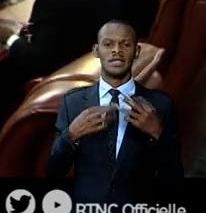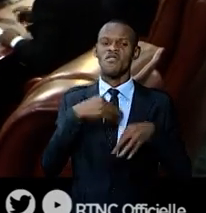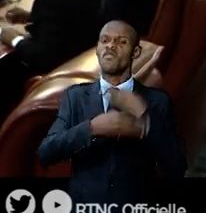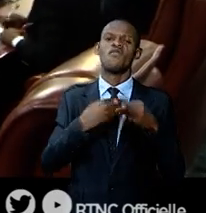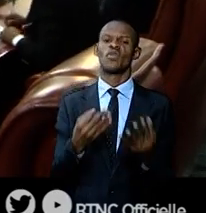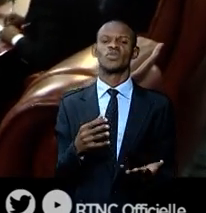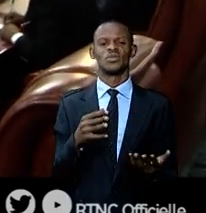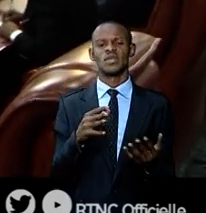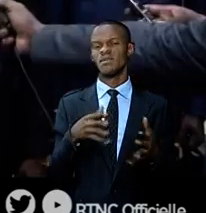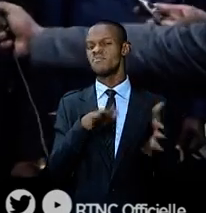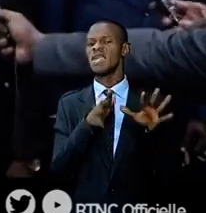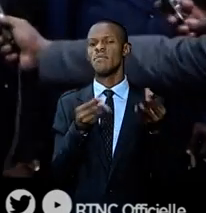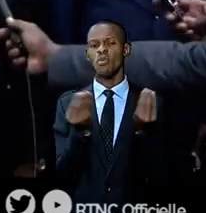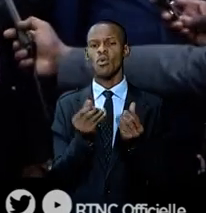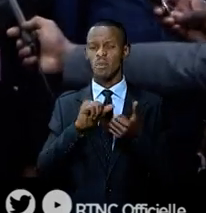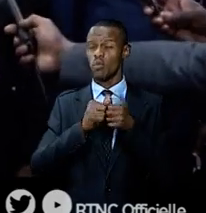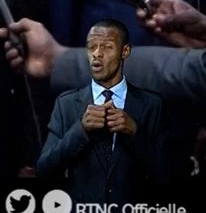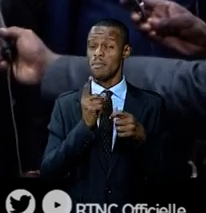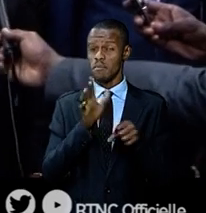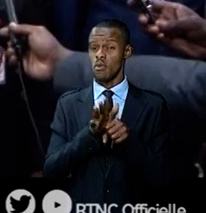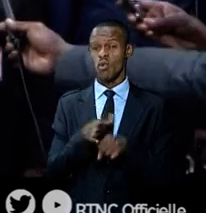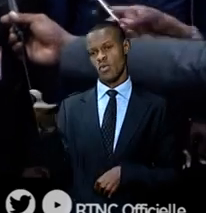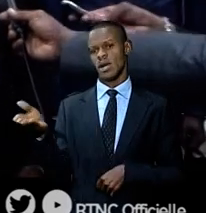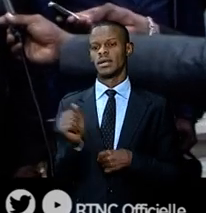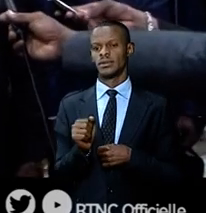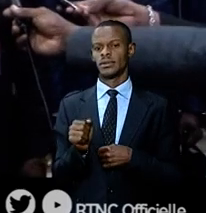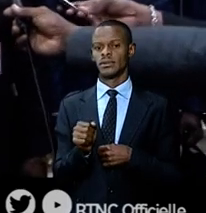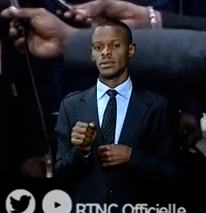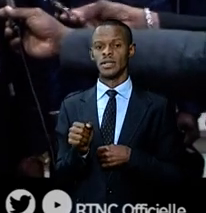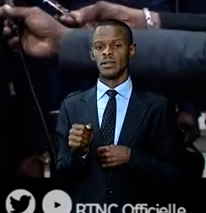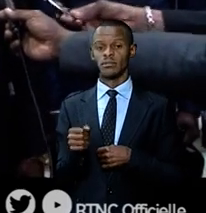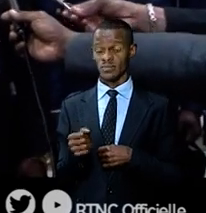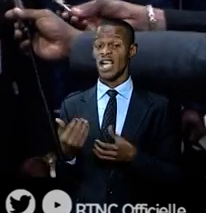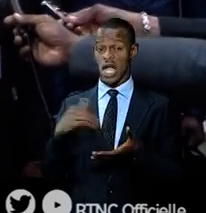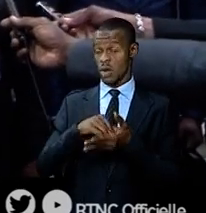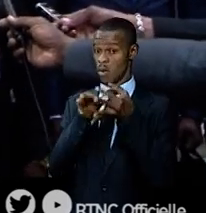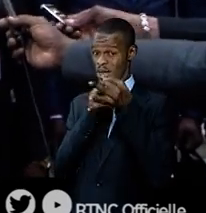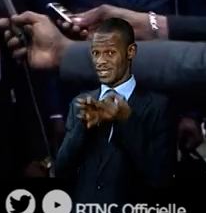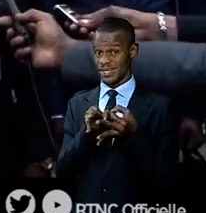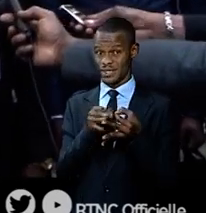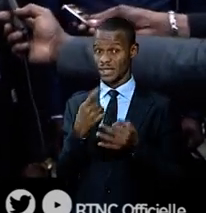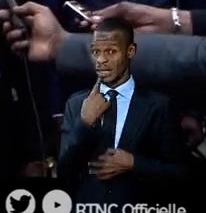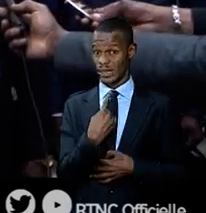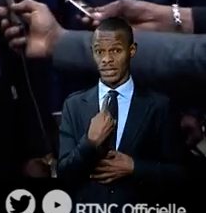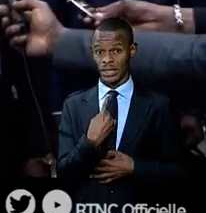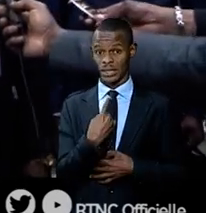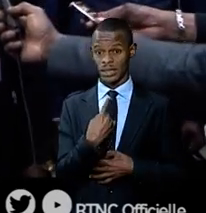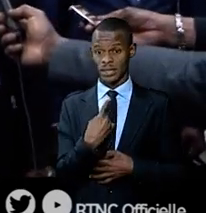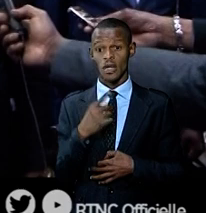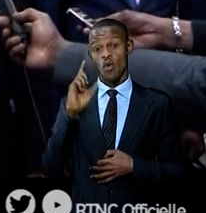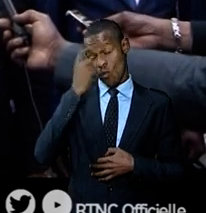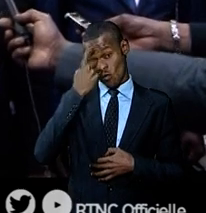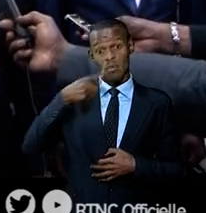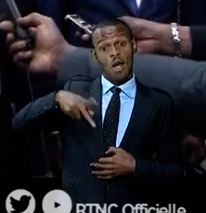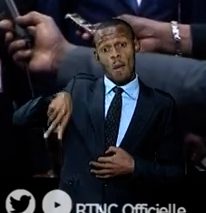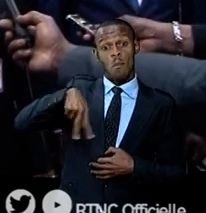député Gilbert Bokungu Isongibi au nom de la délégation. Il y a un problème de mégestion dans la province